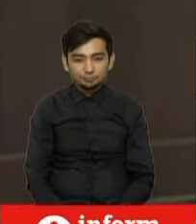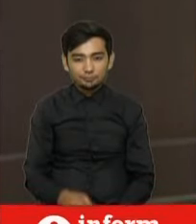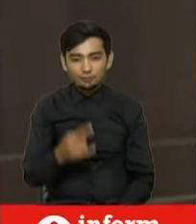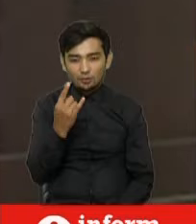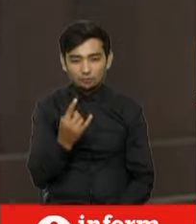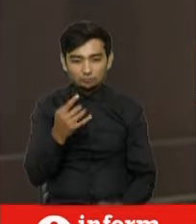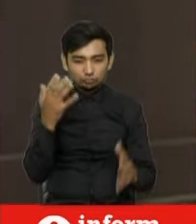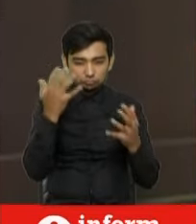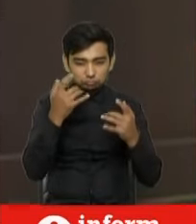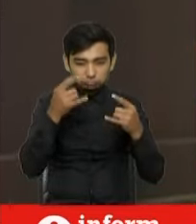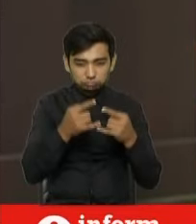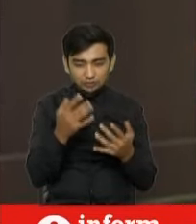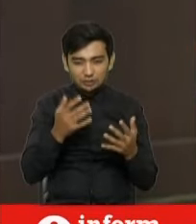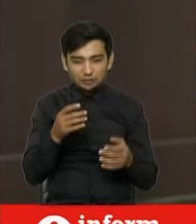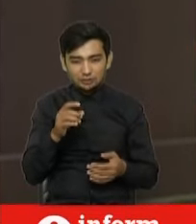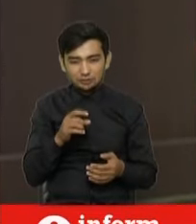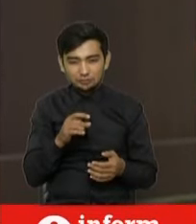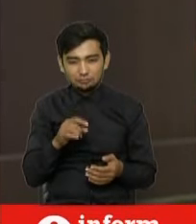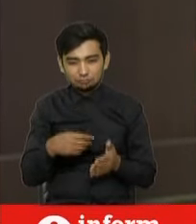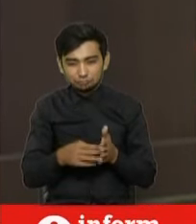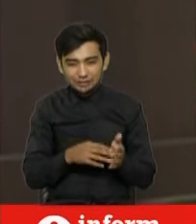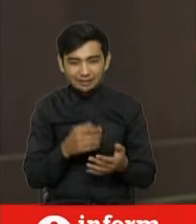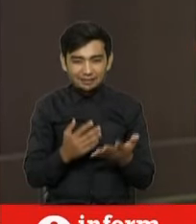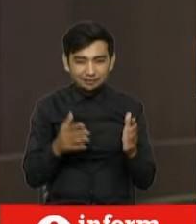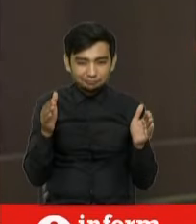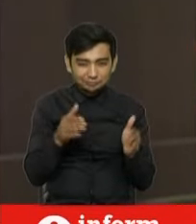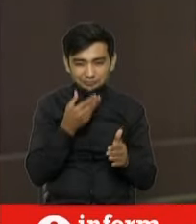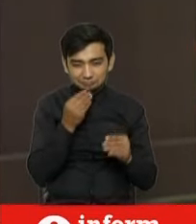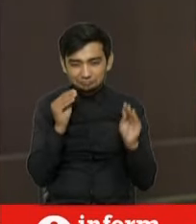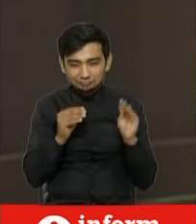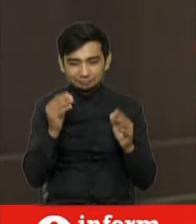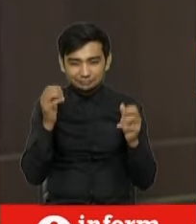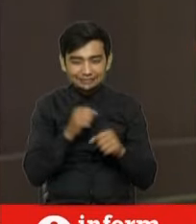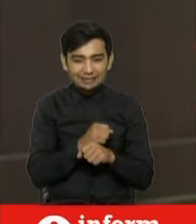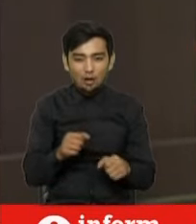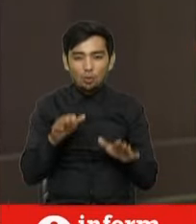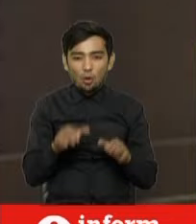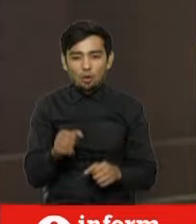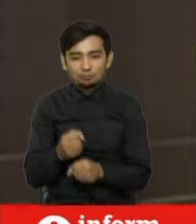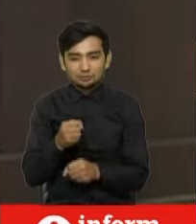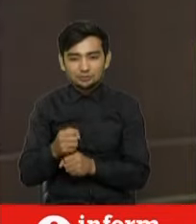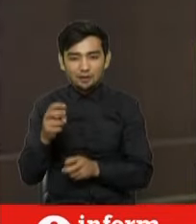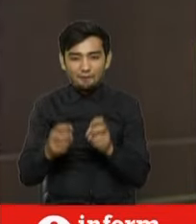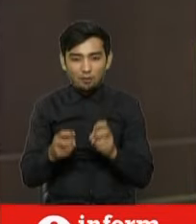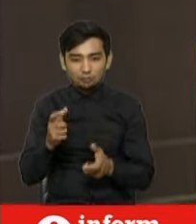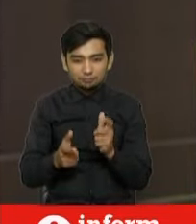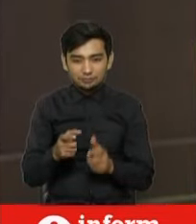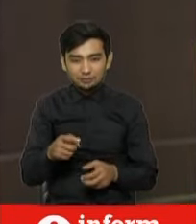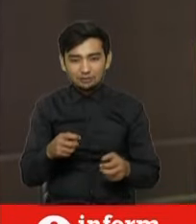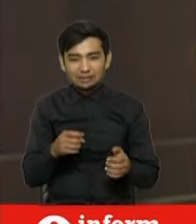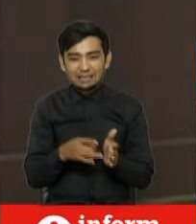Әйнектерді қараңғылауға және бояуға тек оларды дайындаған кезде ғана рұқсат етіледі. Себебі шыны жасайтын